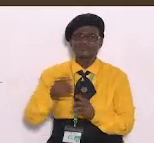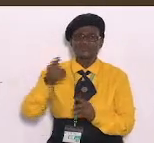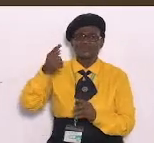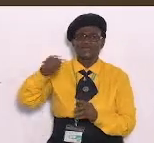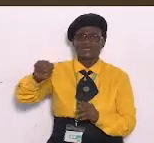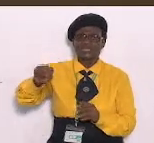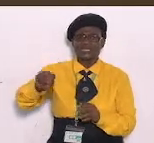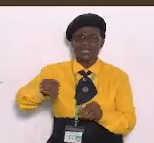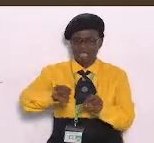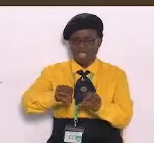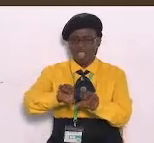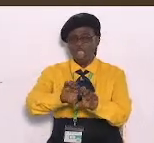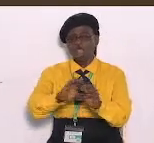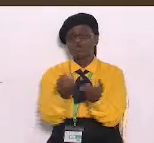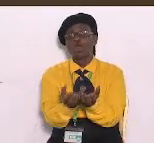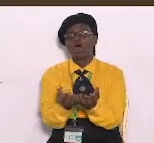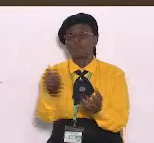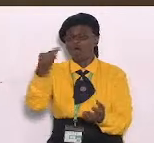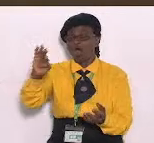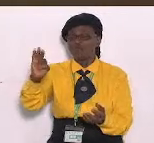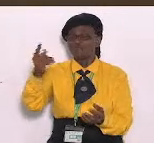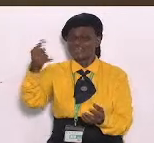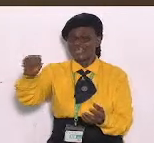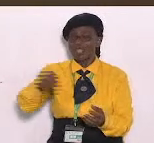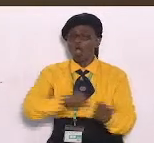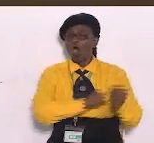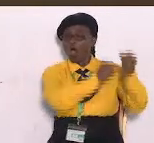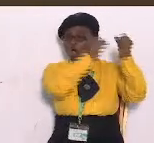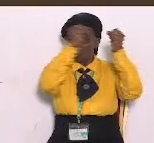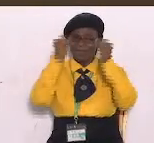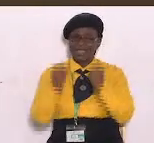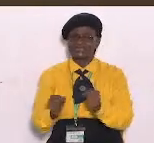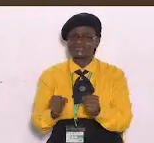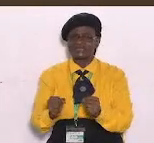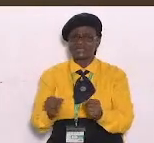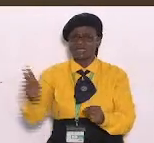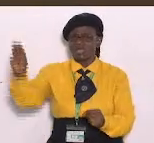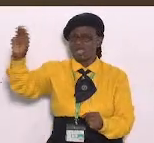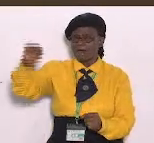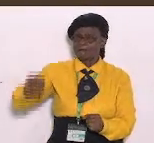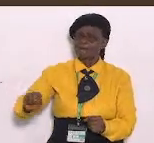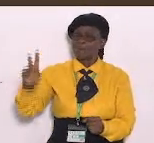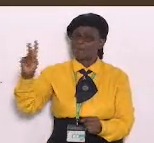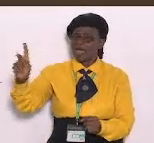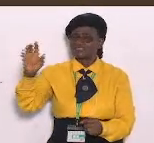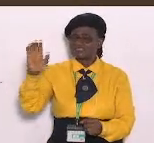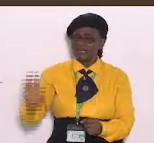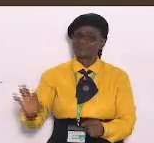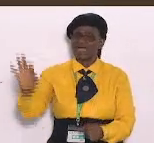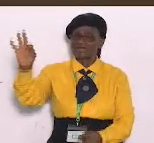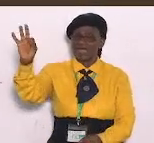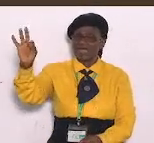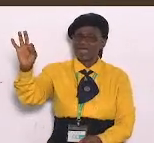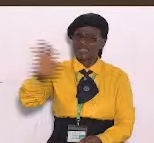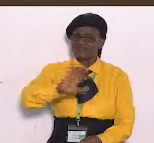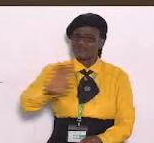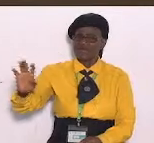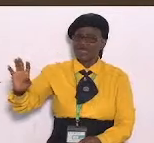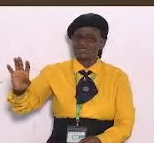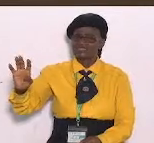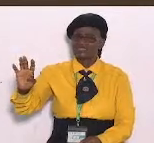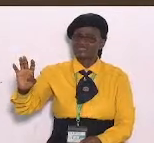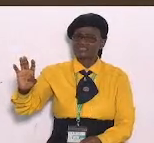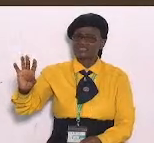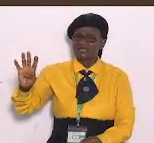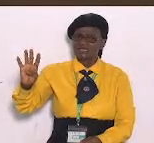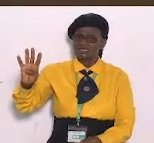cour il t'invite dans le club du Tout-Puissant Marc 9 verset